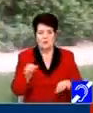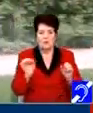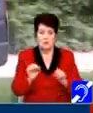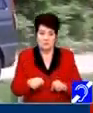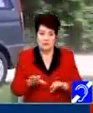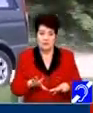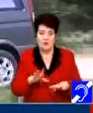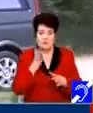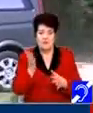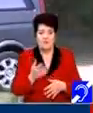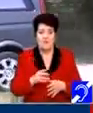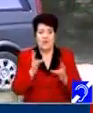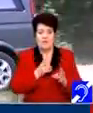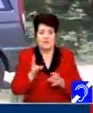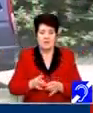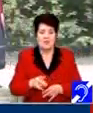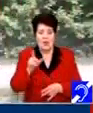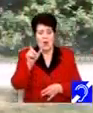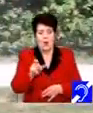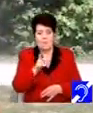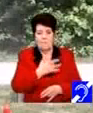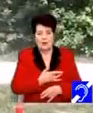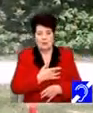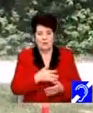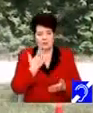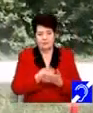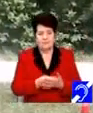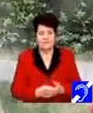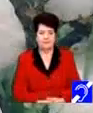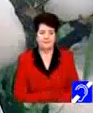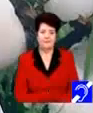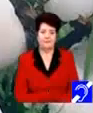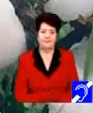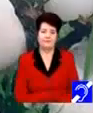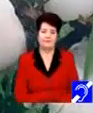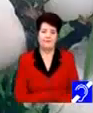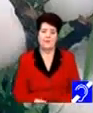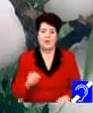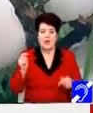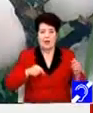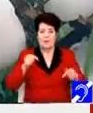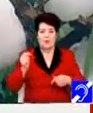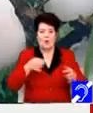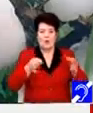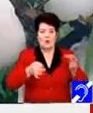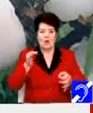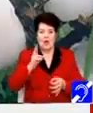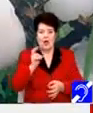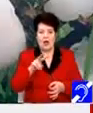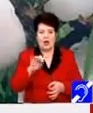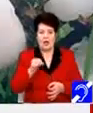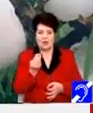ca femeia să fi fost victima unor persoane suspecte din anturajul său. Ploile cu grindină în raioanele Călăraș